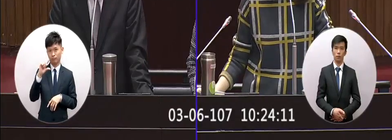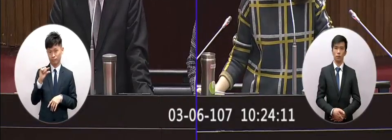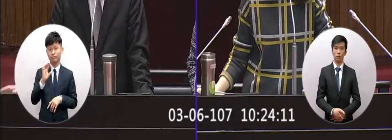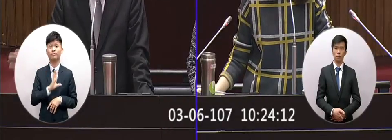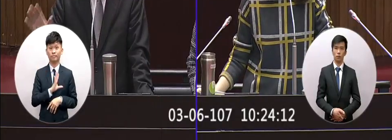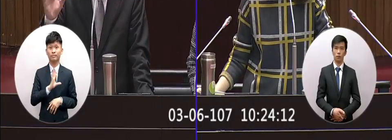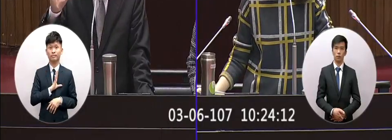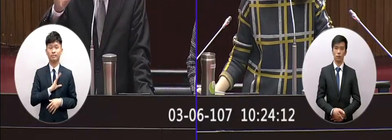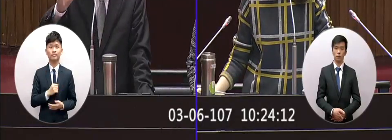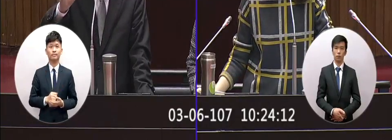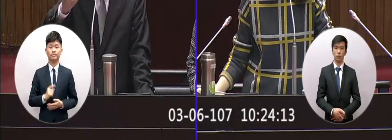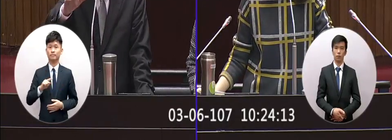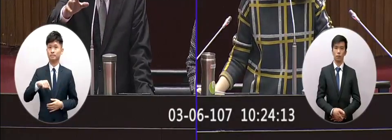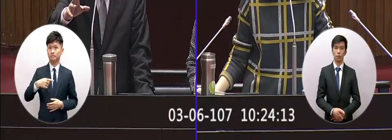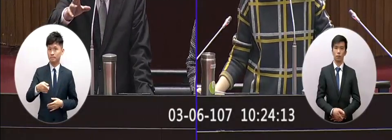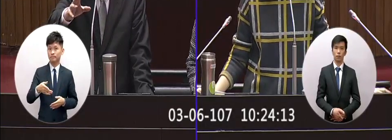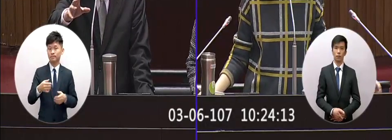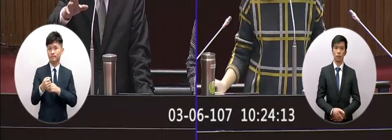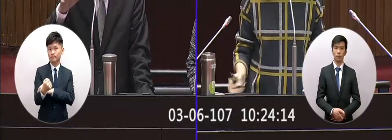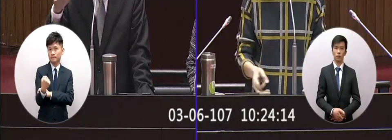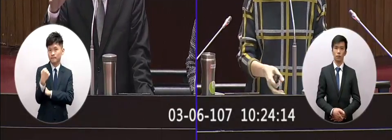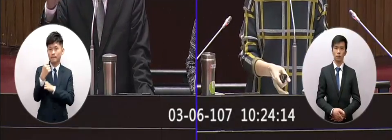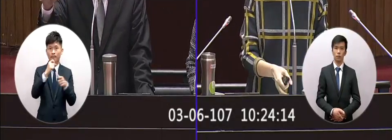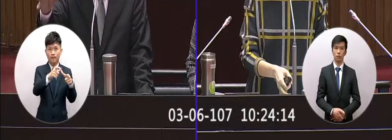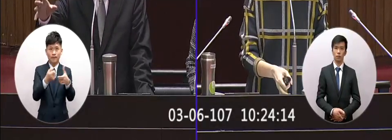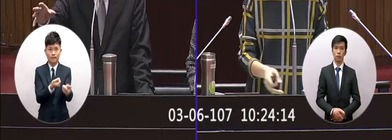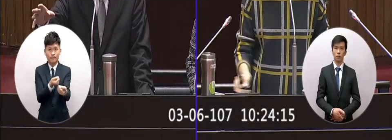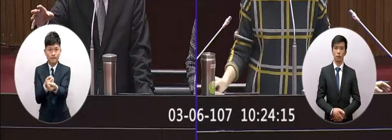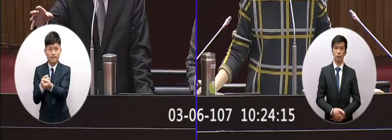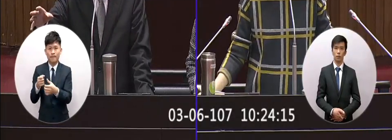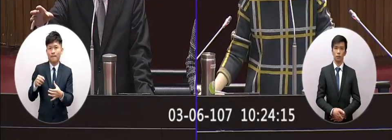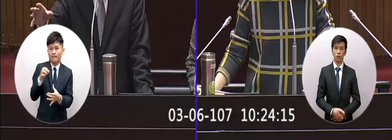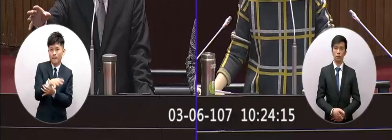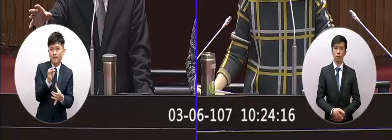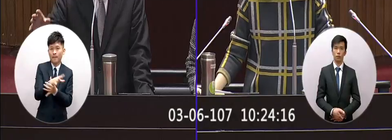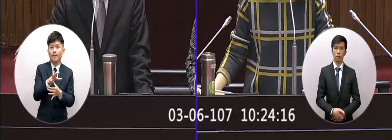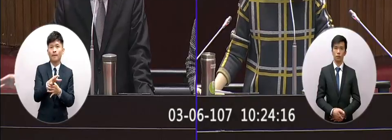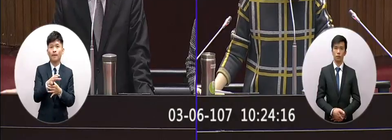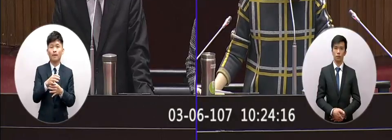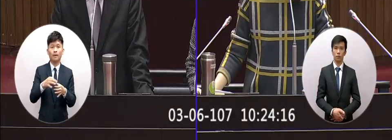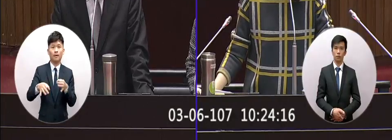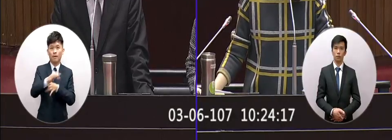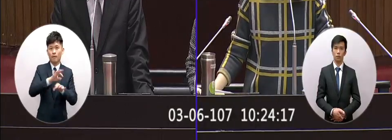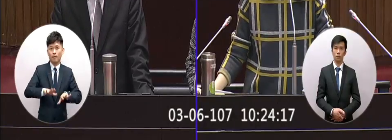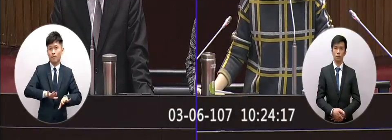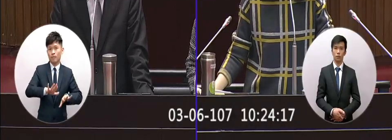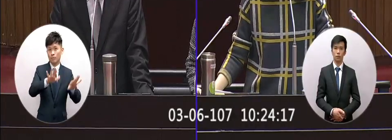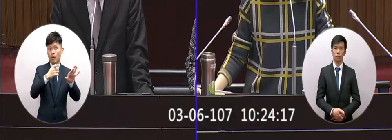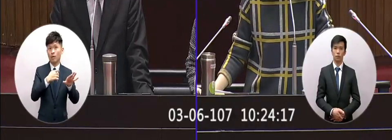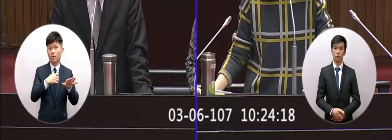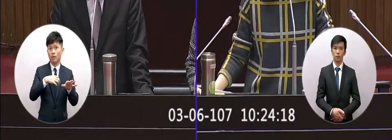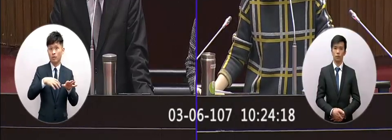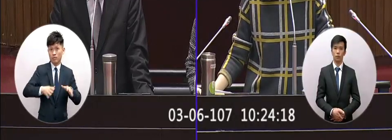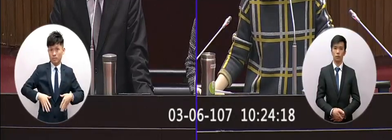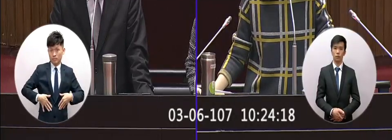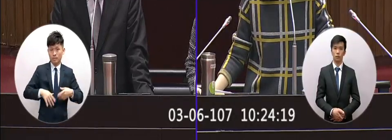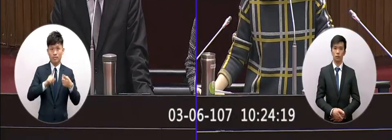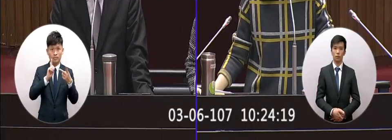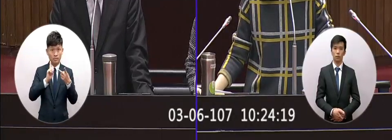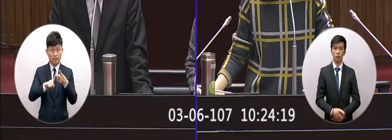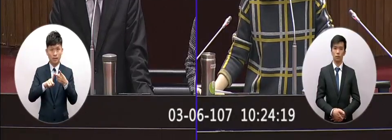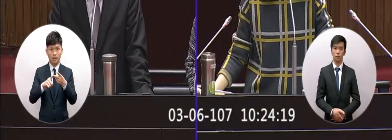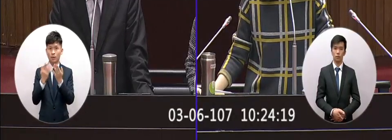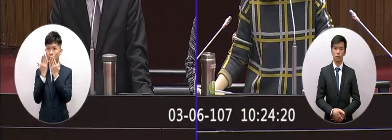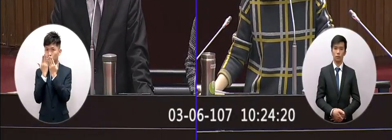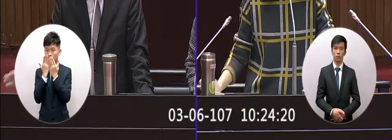呢啊，除了在积极的招商引资、创造投资、创造经济的发展以外，我们也在极力解决学